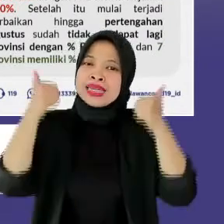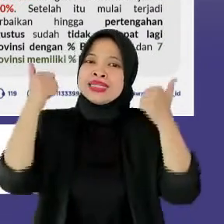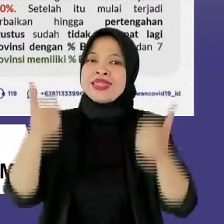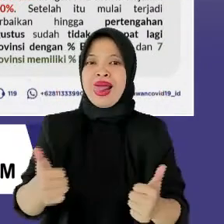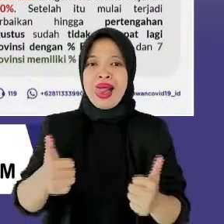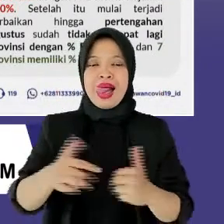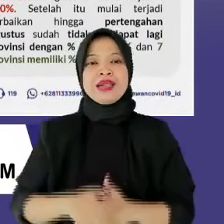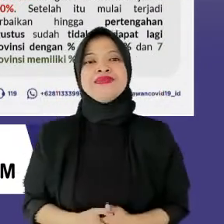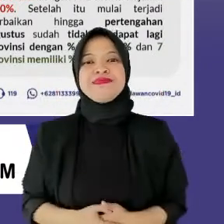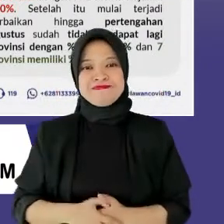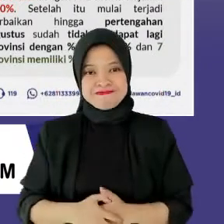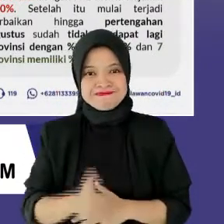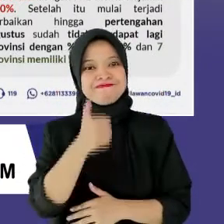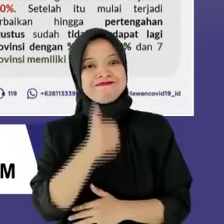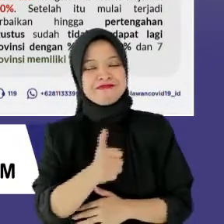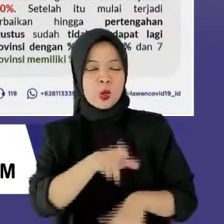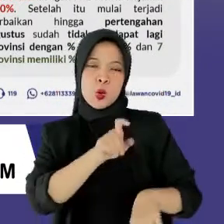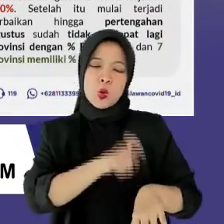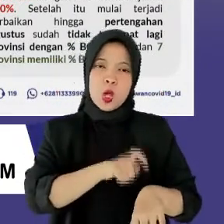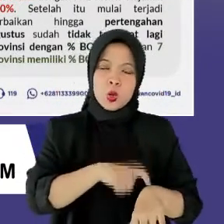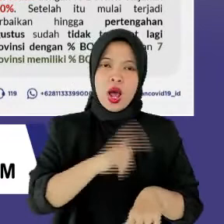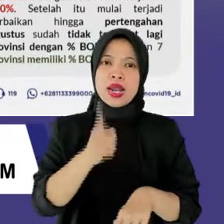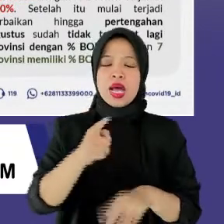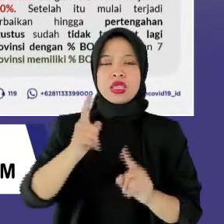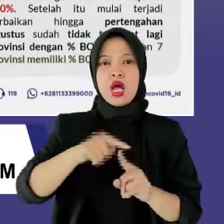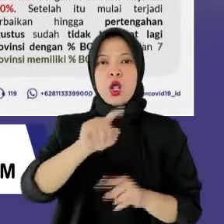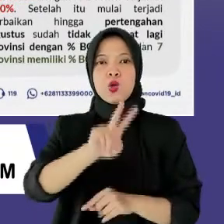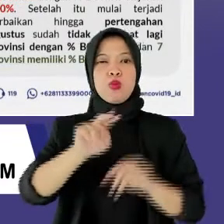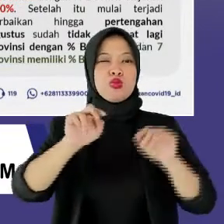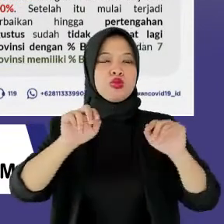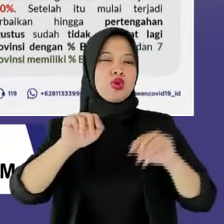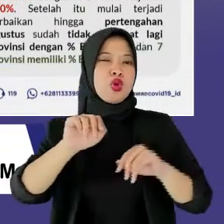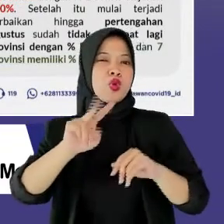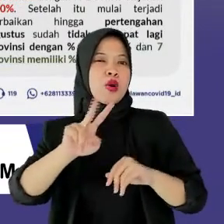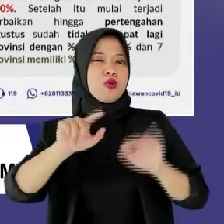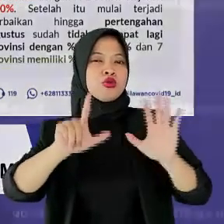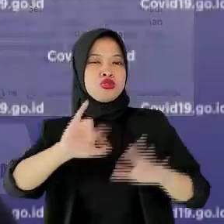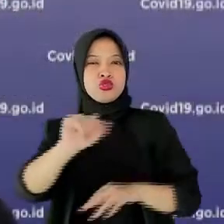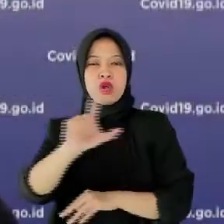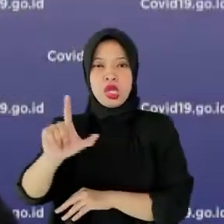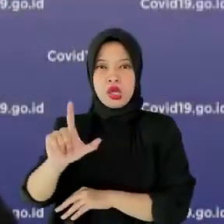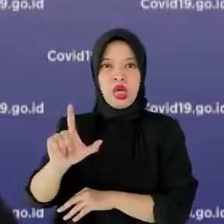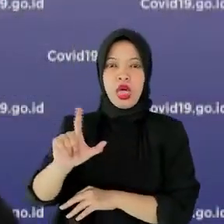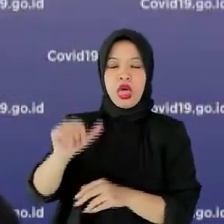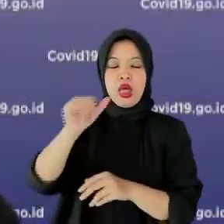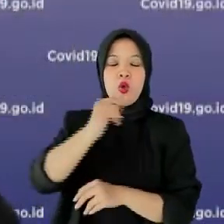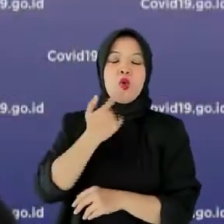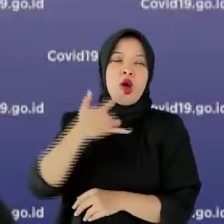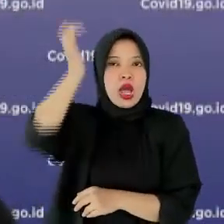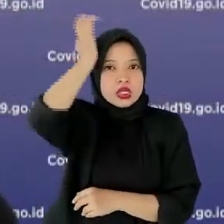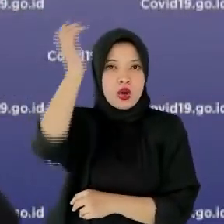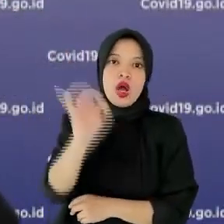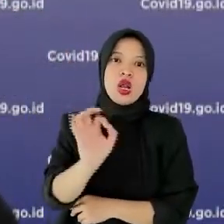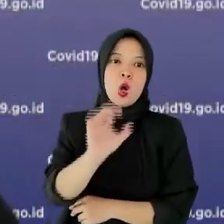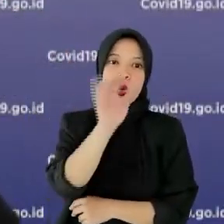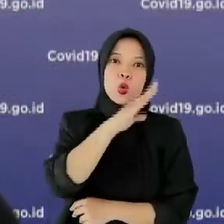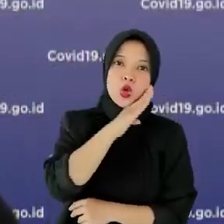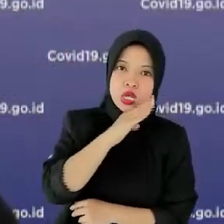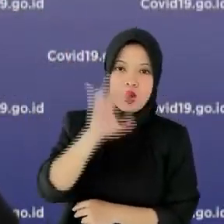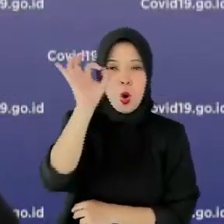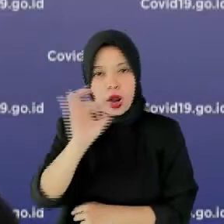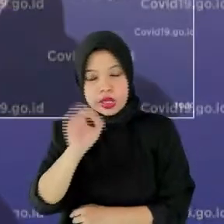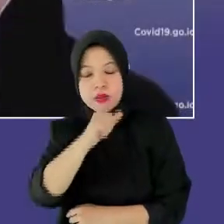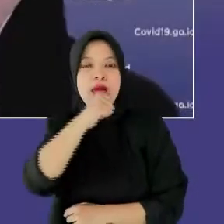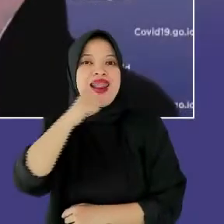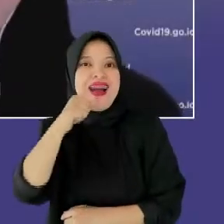berhasil. Betul. Iya. Jadi kita punya ada waktu di mana tanggal 27 Juli itu, kita nggak ada yang hijau sama sekali. Semuanya kalau nggak kuning, orange, kalau nggak